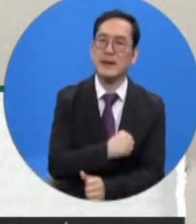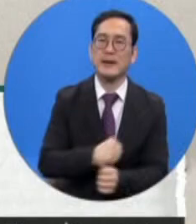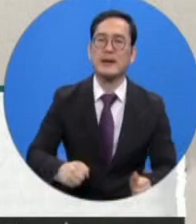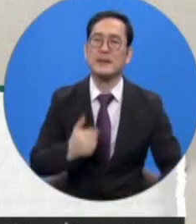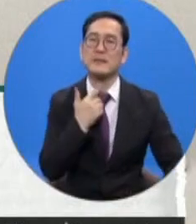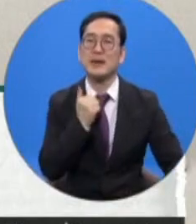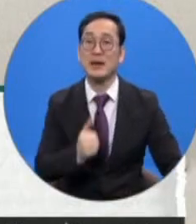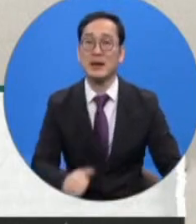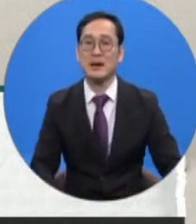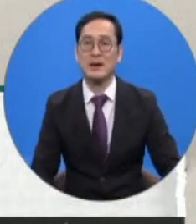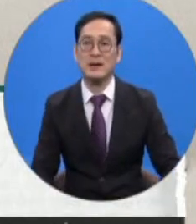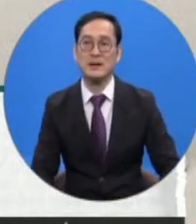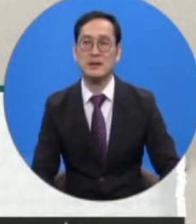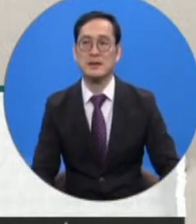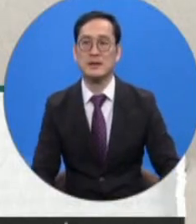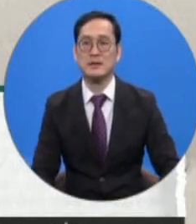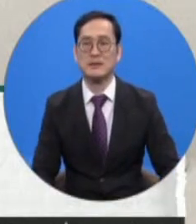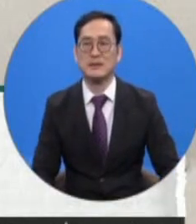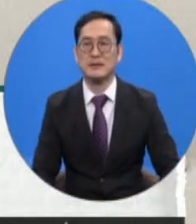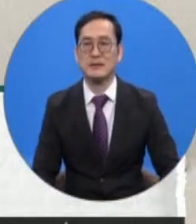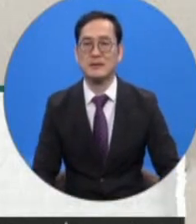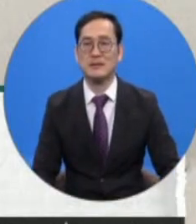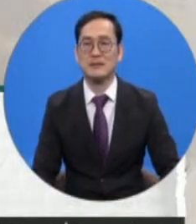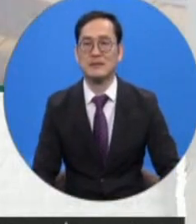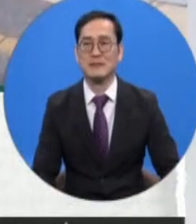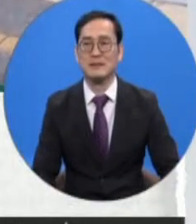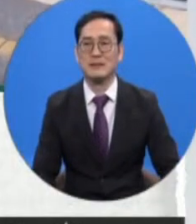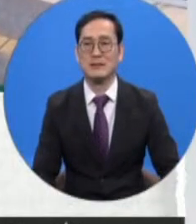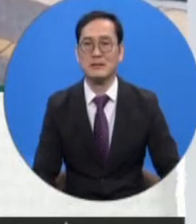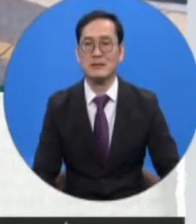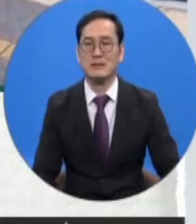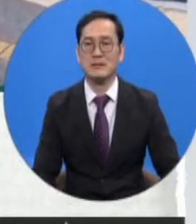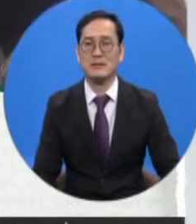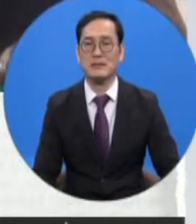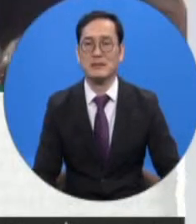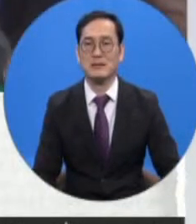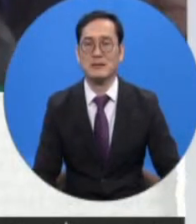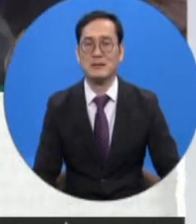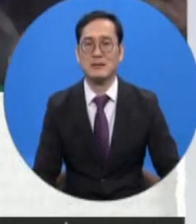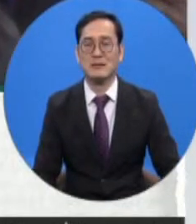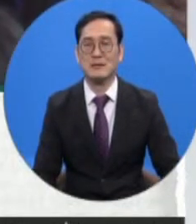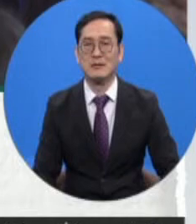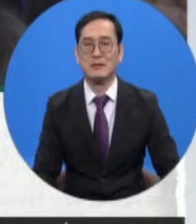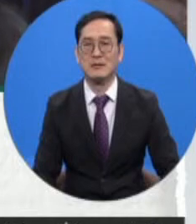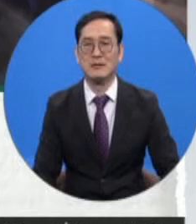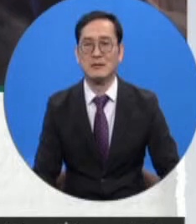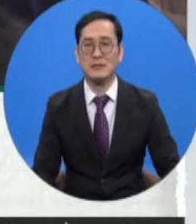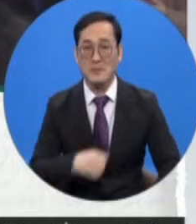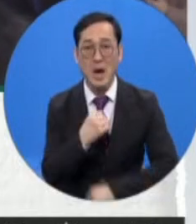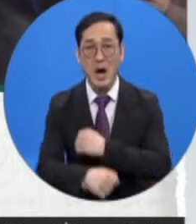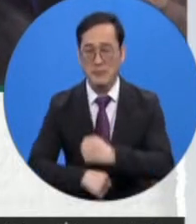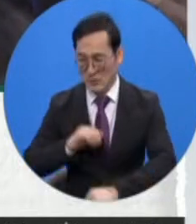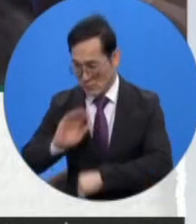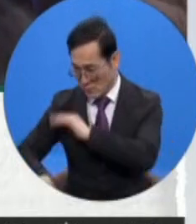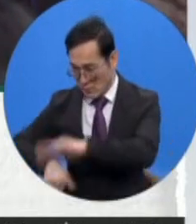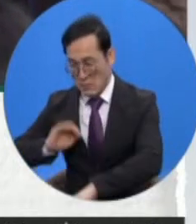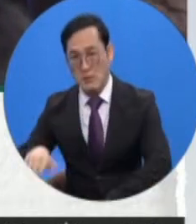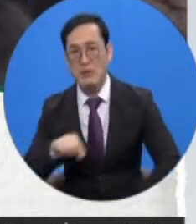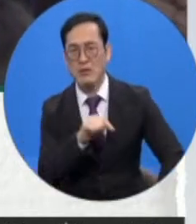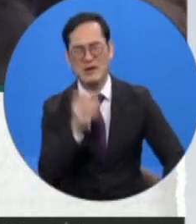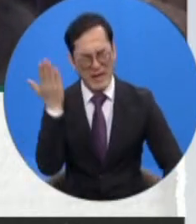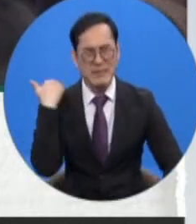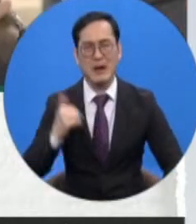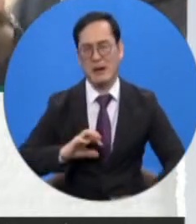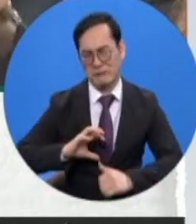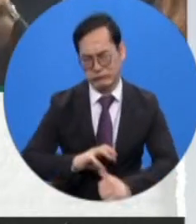전 일인데 그런데 지금 더군다나 무슨 가방을 열어보자는 것도 아니고 핸드폰에 내 은밀한 그런 것까지 다